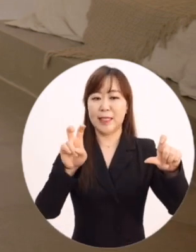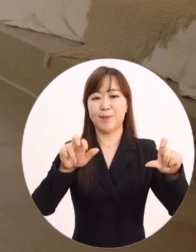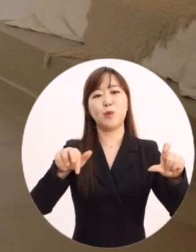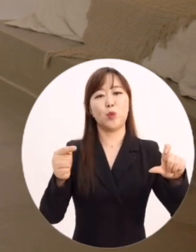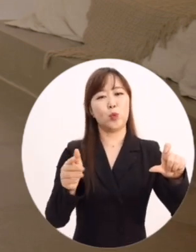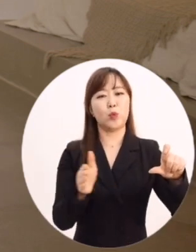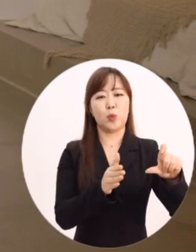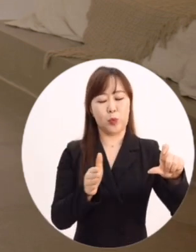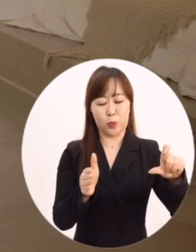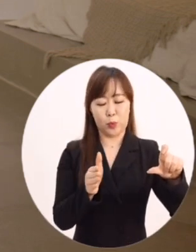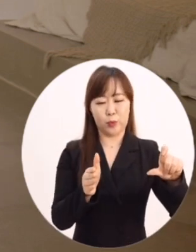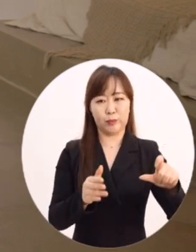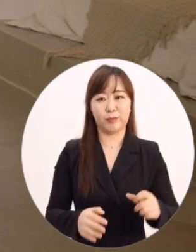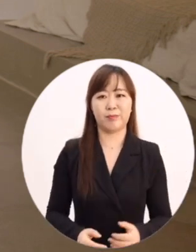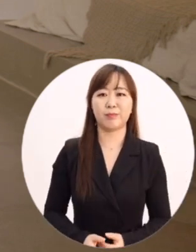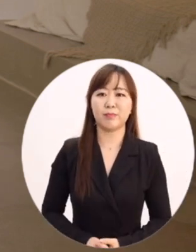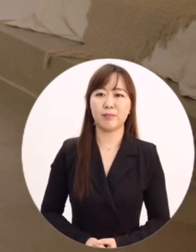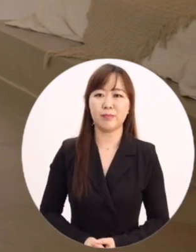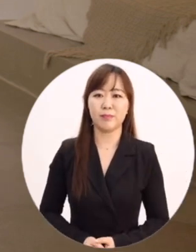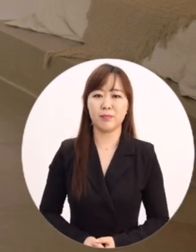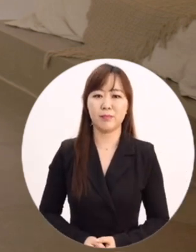15에서 20초 유지합니다.